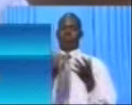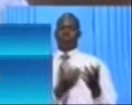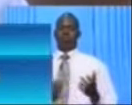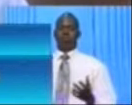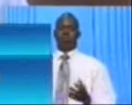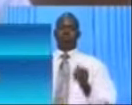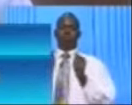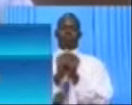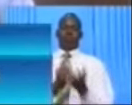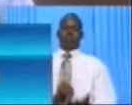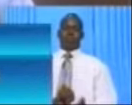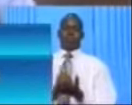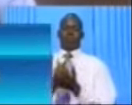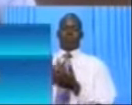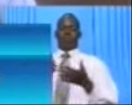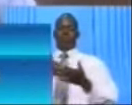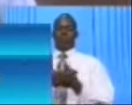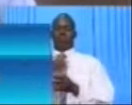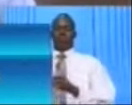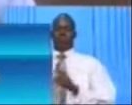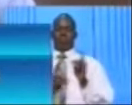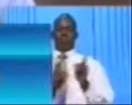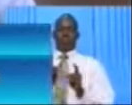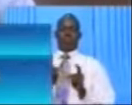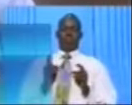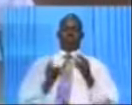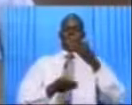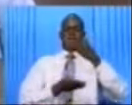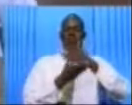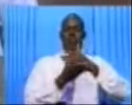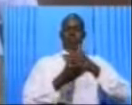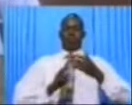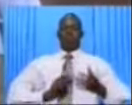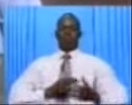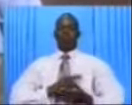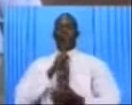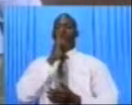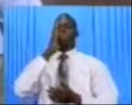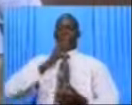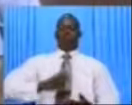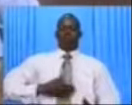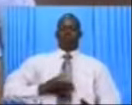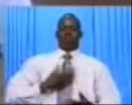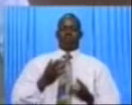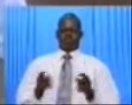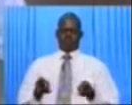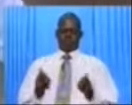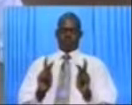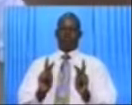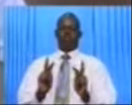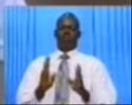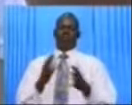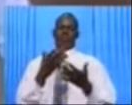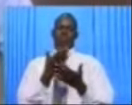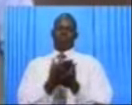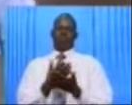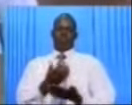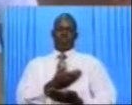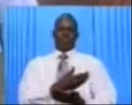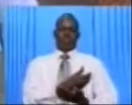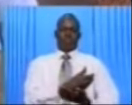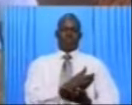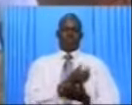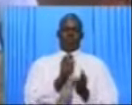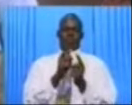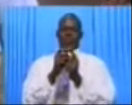nouveau DG de Bagré et puis Coris Bank, en tout cas, on est très fiers parce que ça va nous permettre de mieux collecter le riz. Et